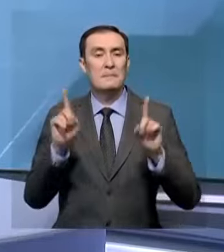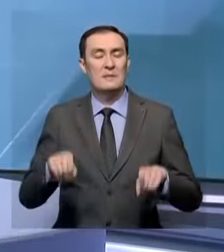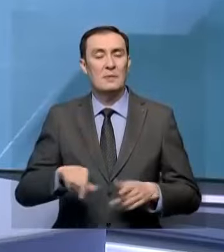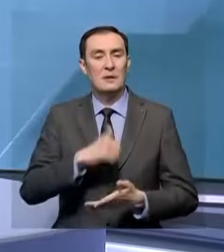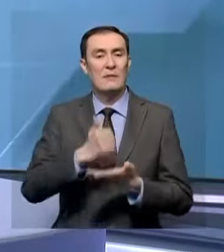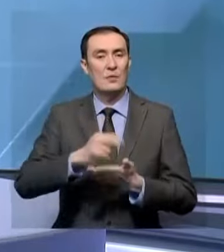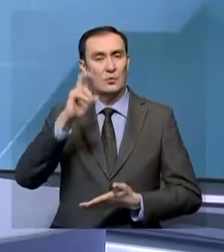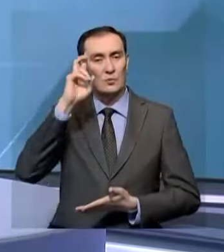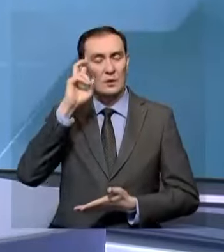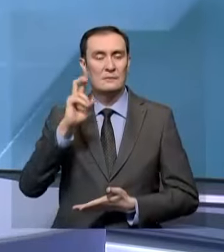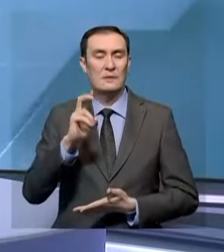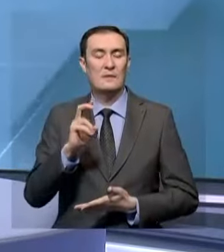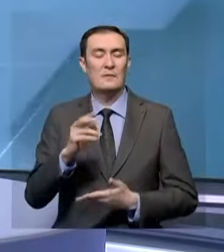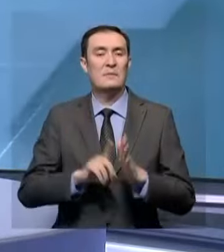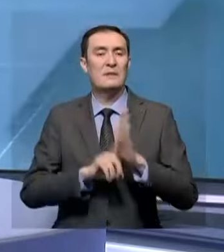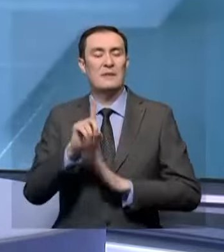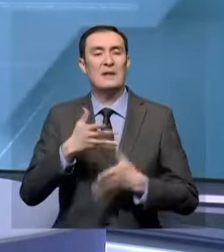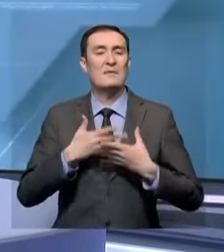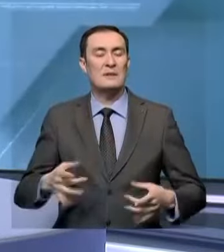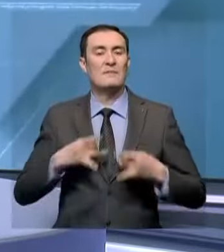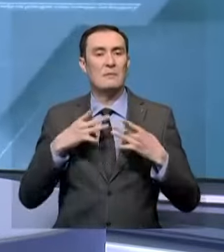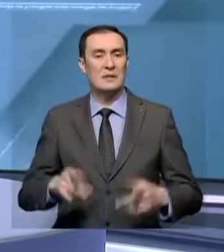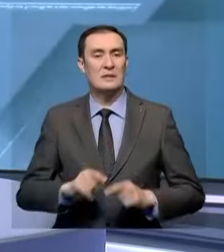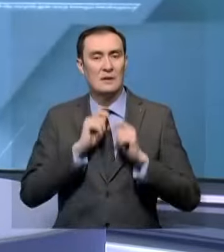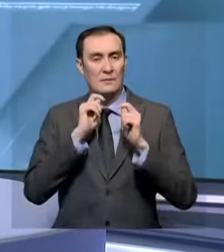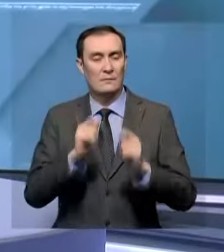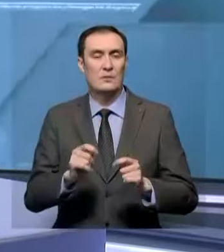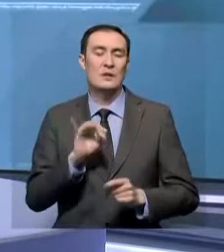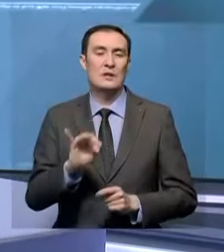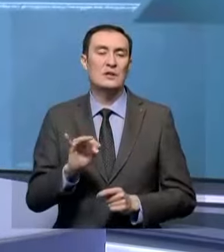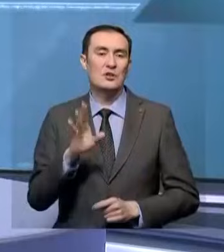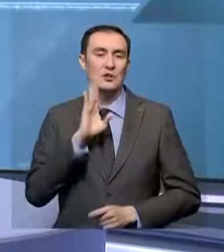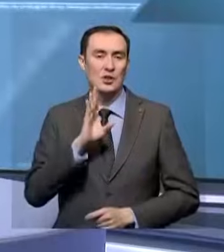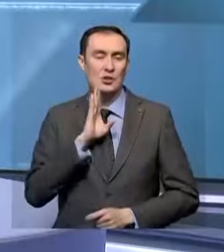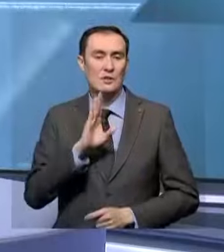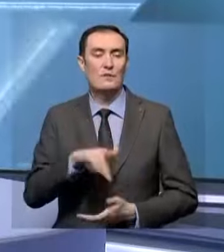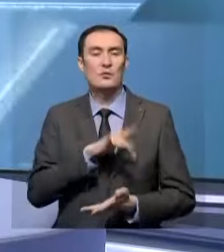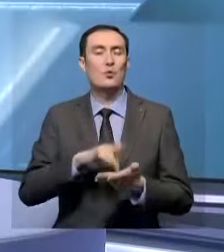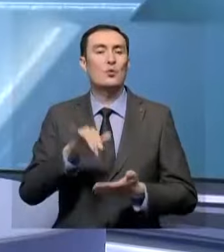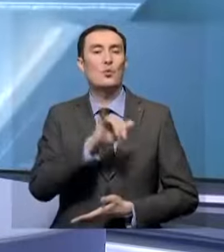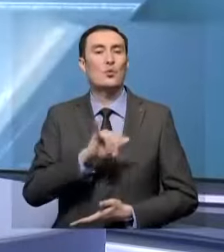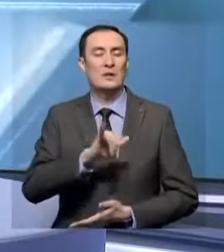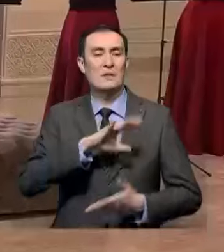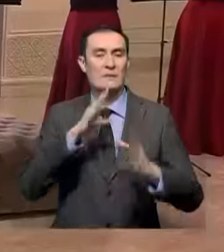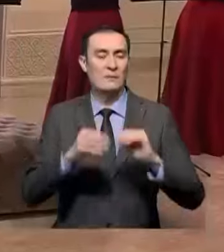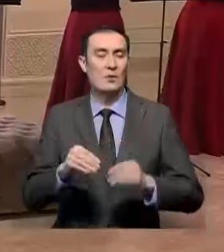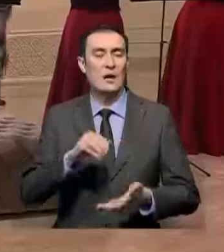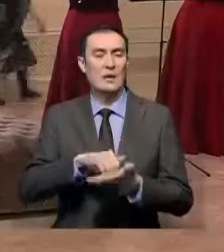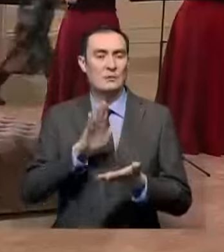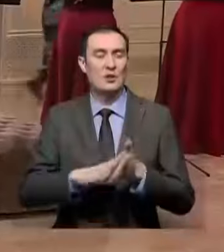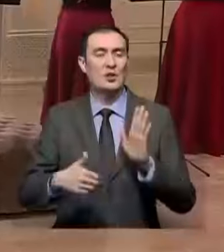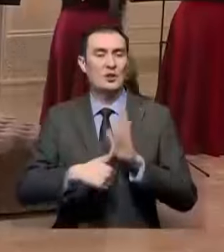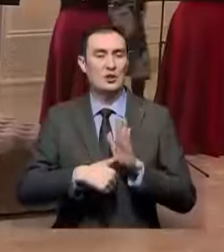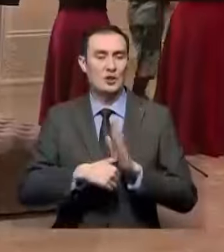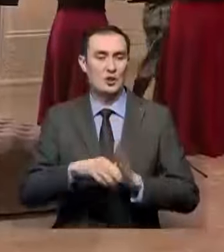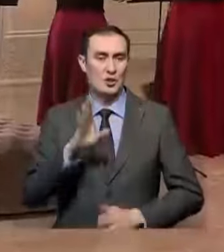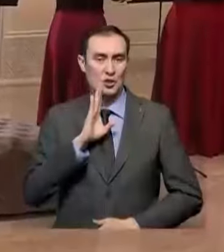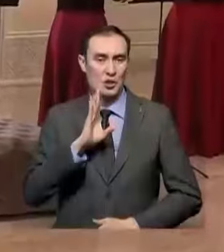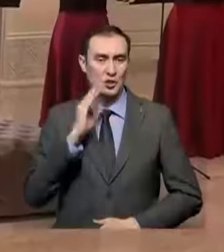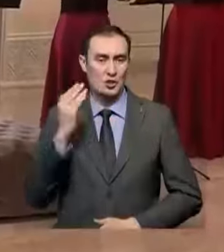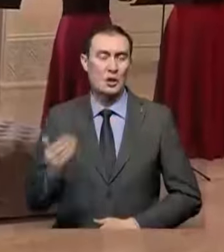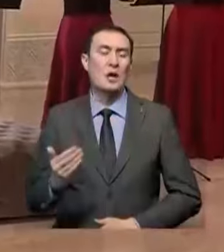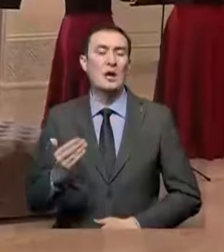главы государства в преддверии весеннего праздника сегодня получили и женщины Уральска. Всего отметили 6 представительниц прекрасной